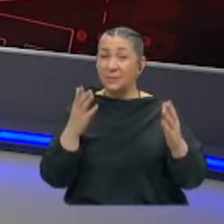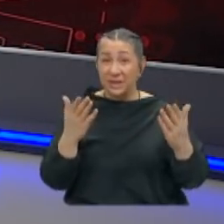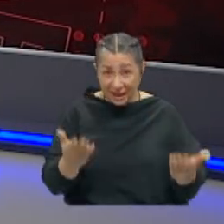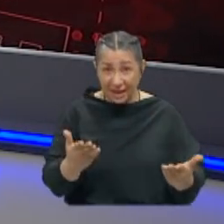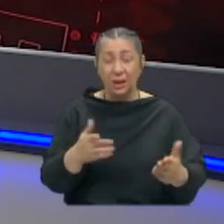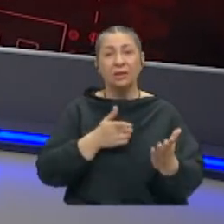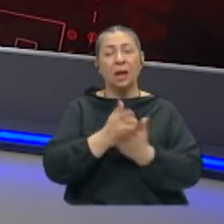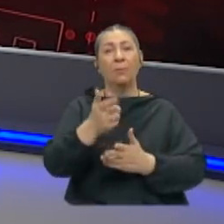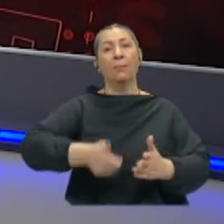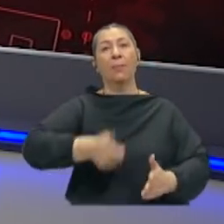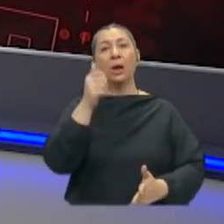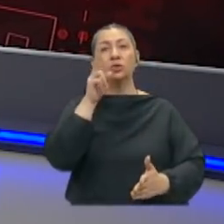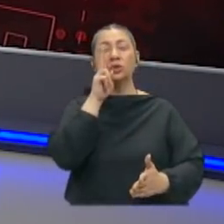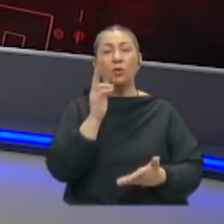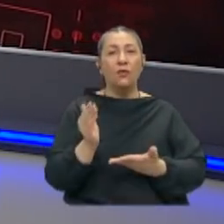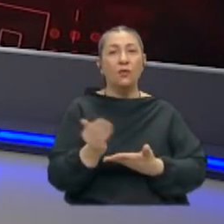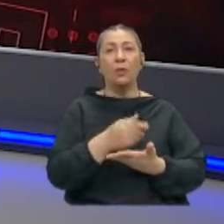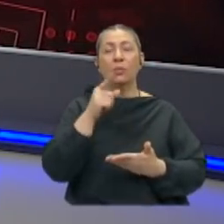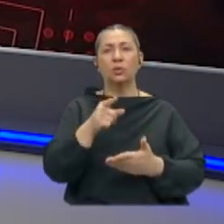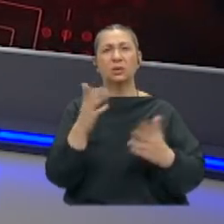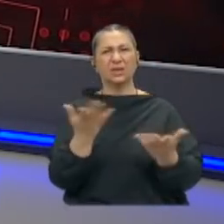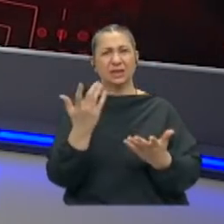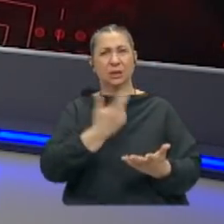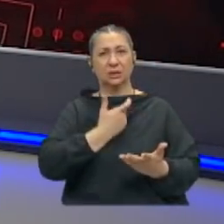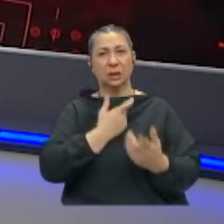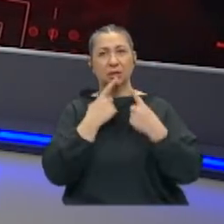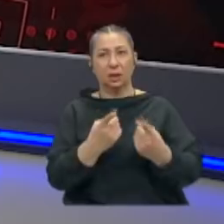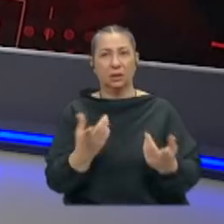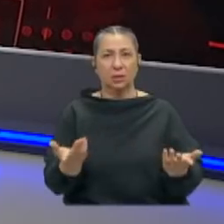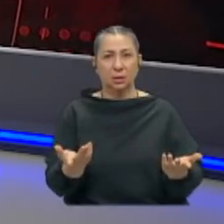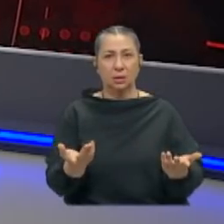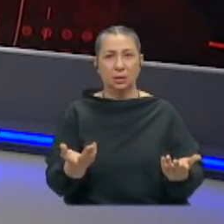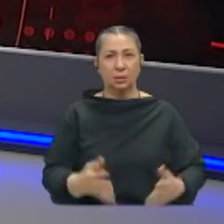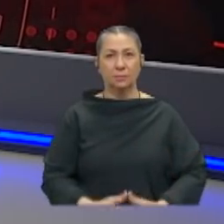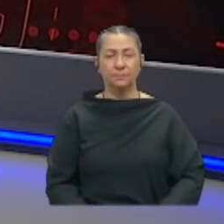ki Tarım Bakanlığı'nın son verisi bu nasıl yasa dedirtti adeta.